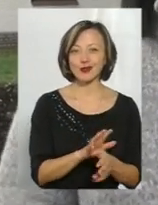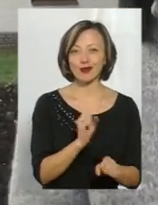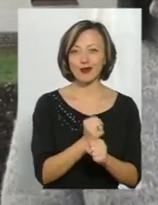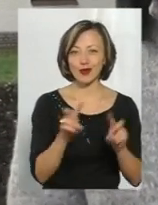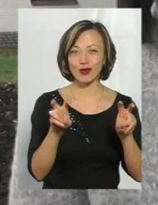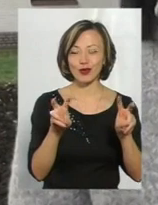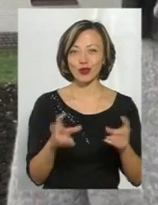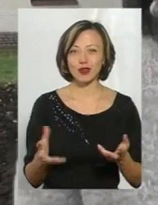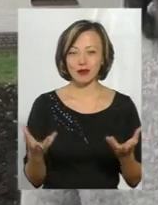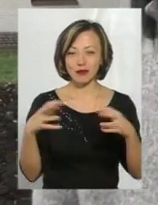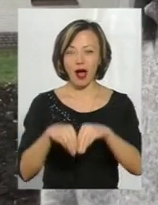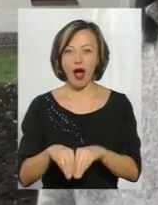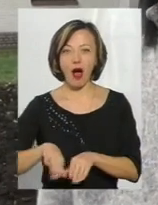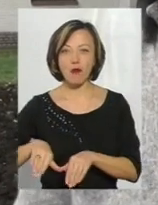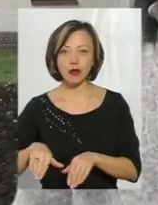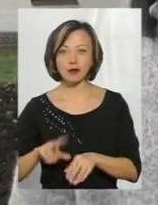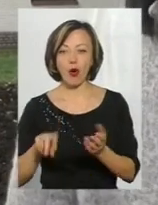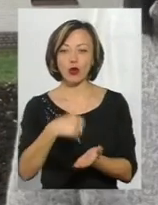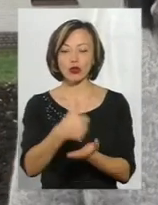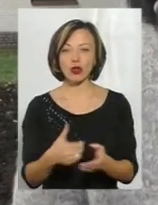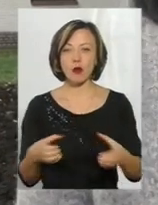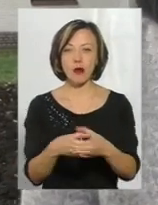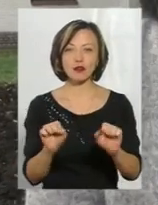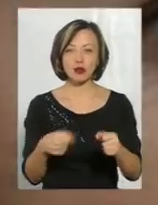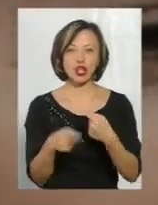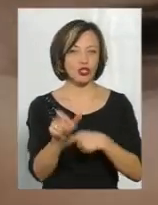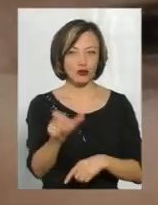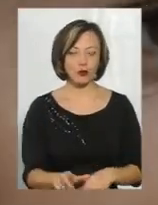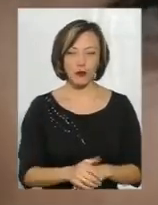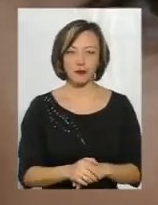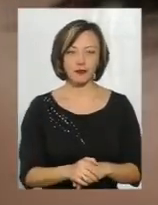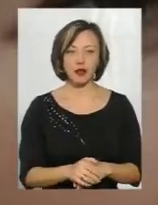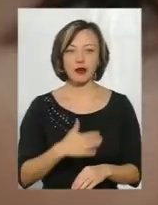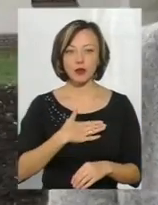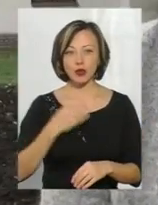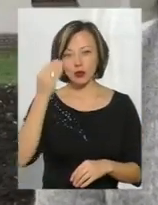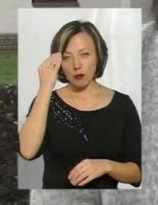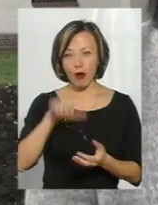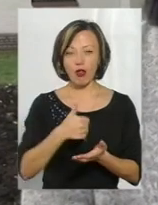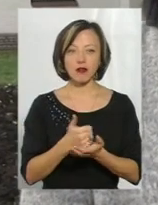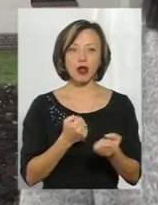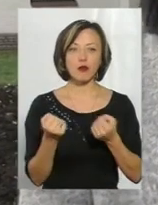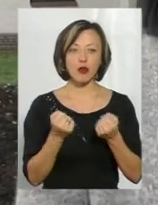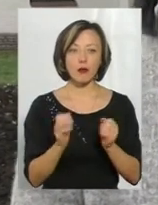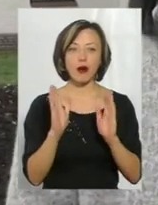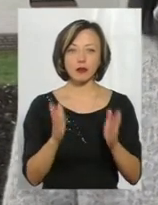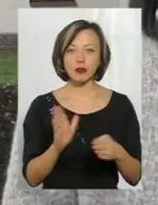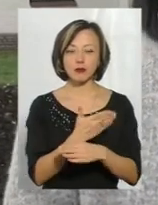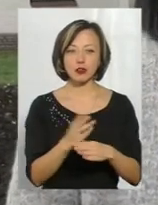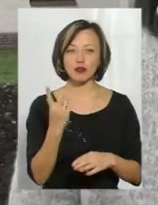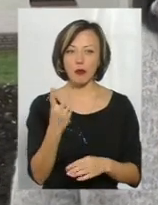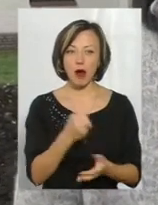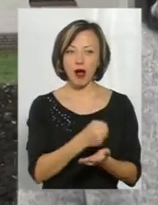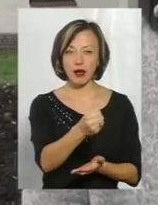хтось збирався до кучі, а потім там очолити громаду зможе інша особа. На мою особисту думку, головна боротьба буде